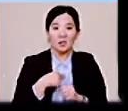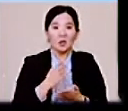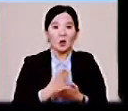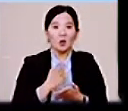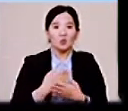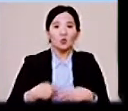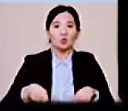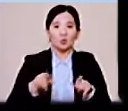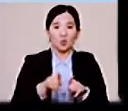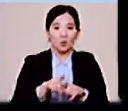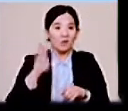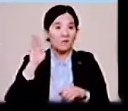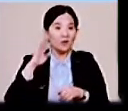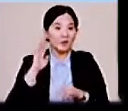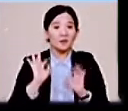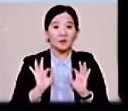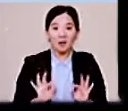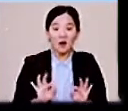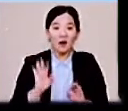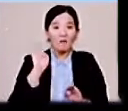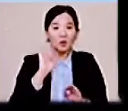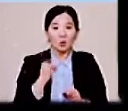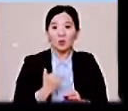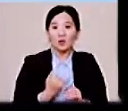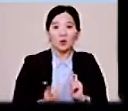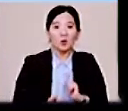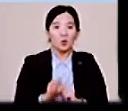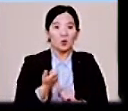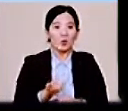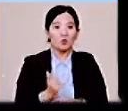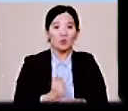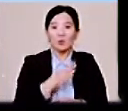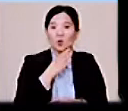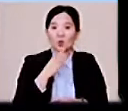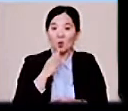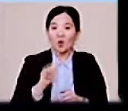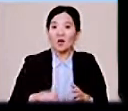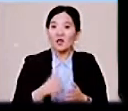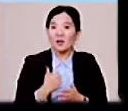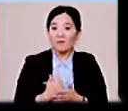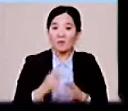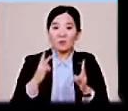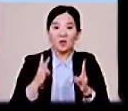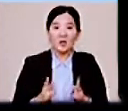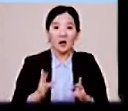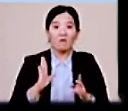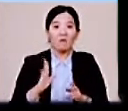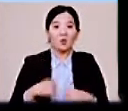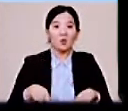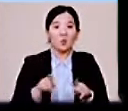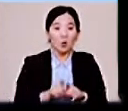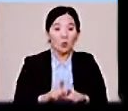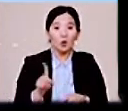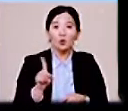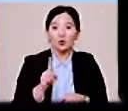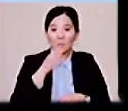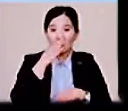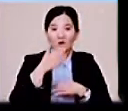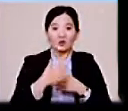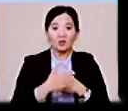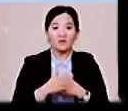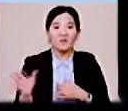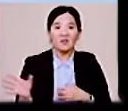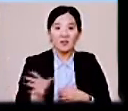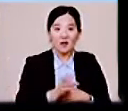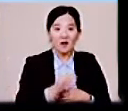воды. Да. Воды у нас, оказывается, очень много. Но главная беда, ребята, в том, что почти вся